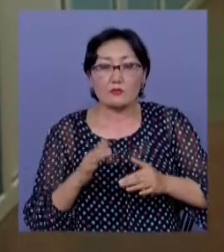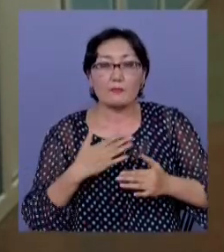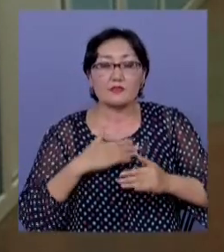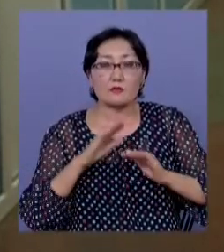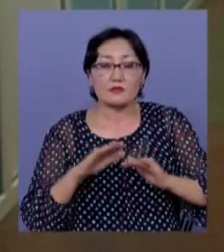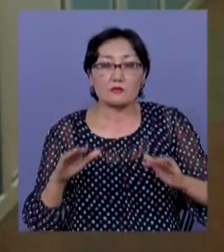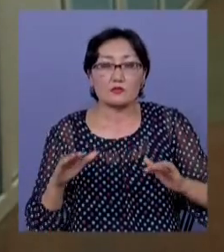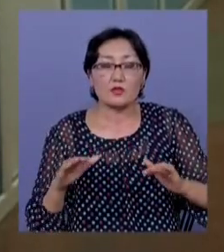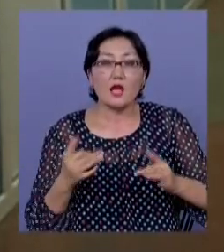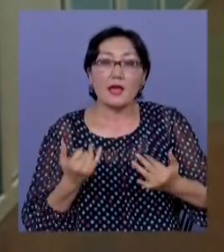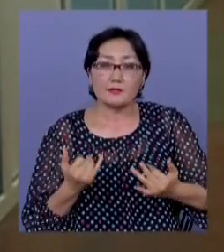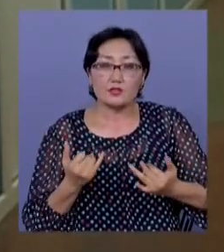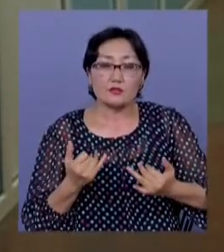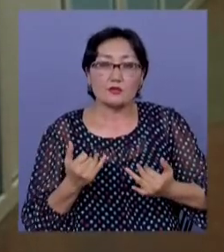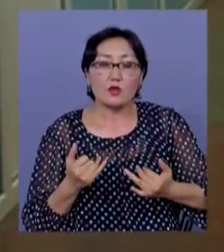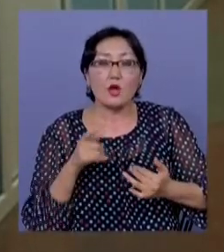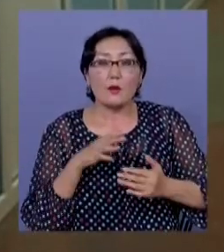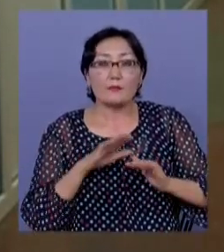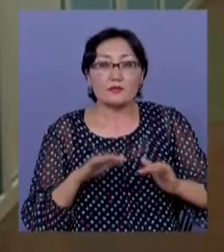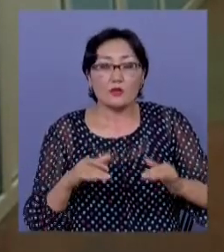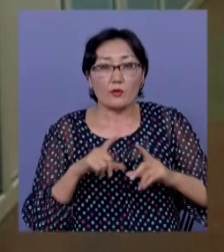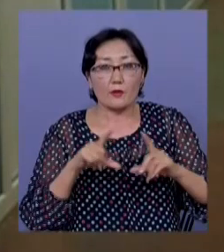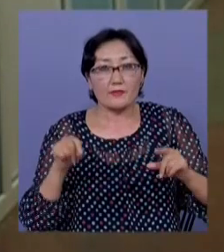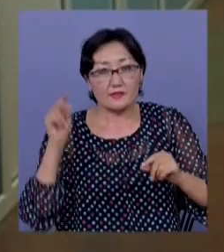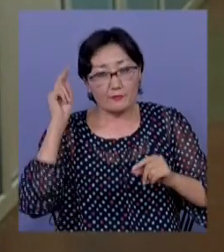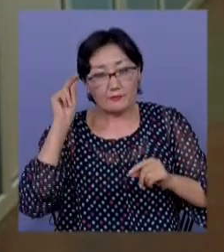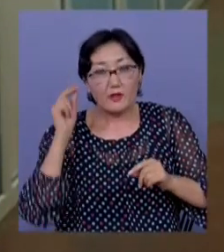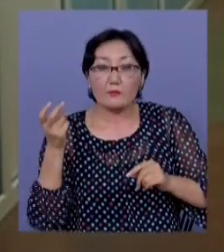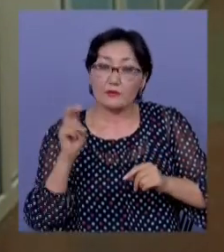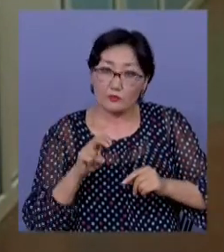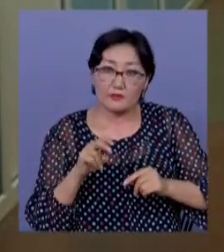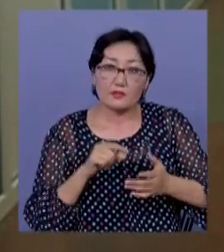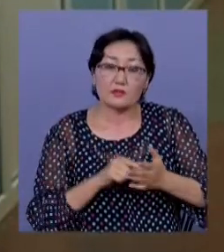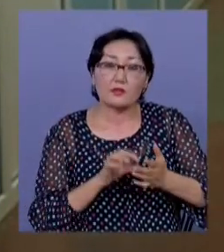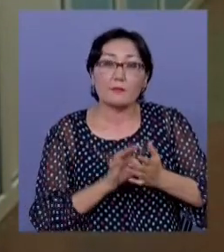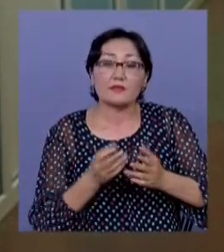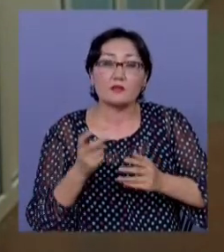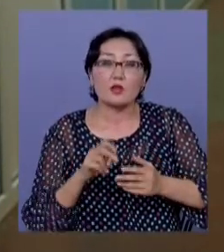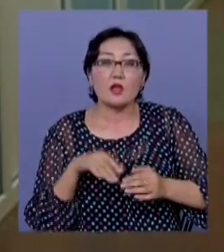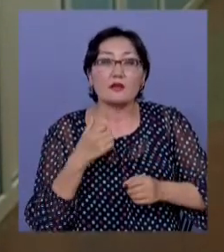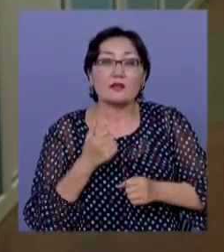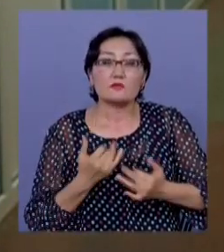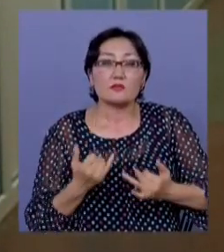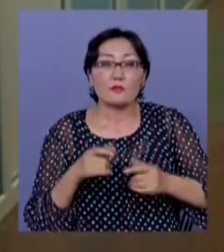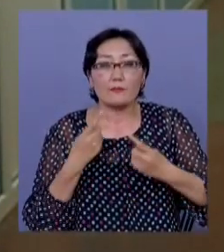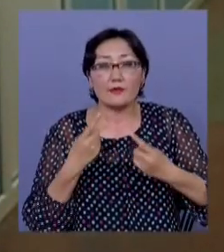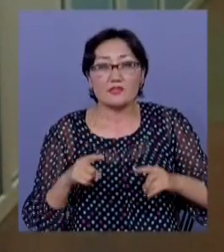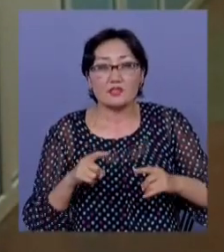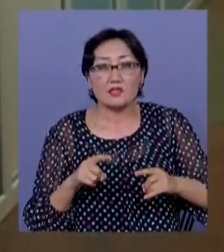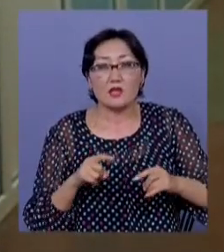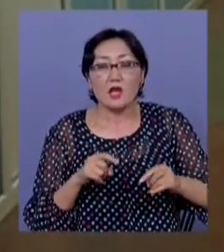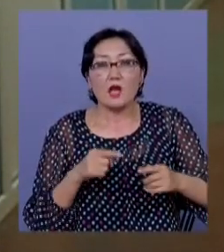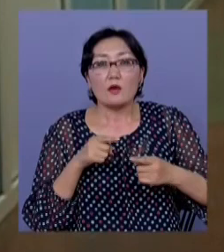балалардың ойынша әзірше олар біздің мектепке білім алу мақсатында келеді. Олардың қазірге былайша айтқан кезде басқа нәрсеге уақыттары